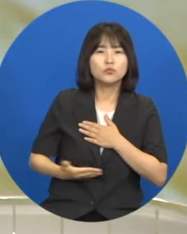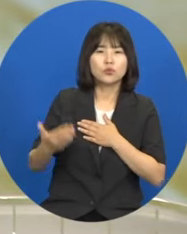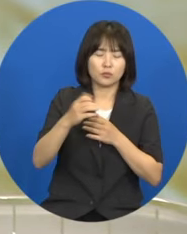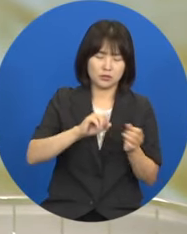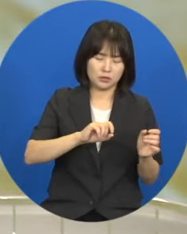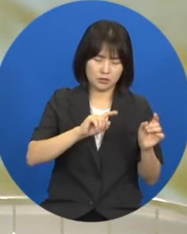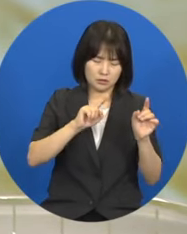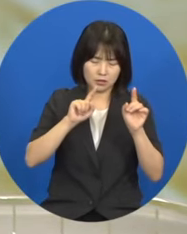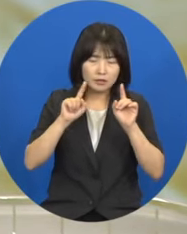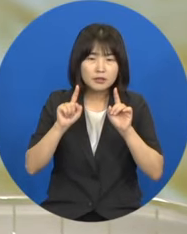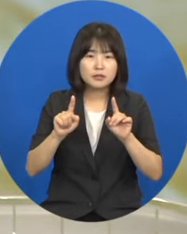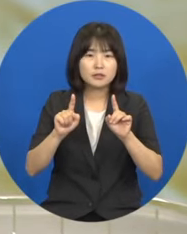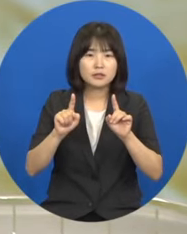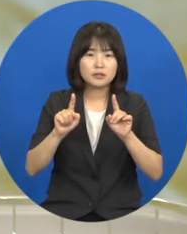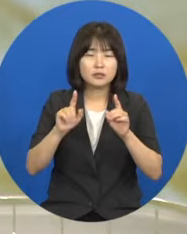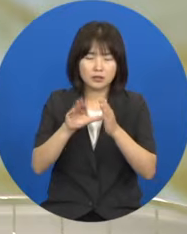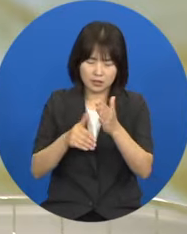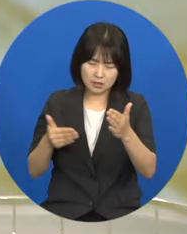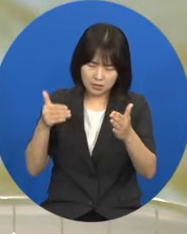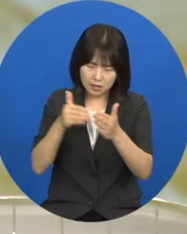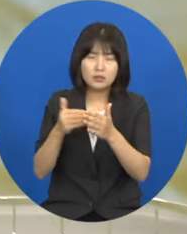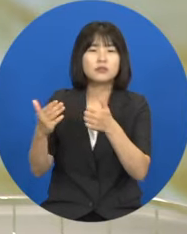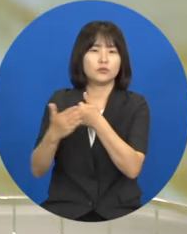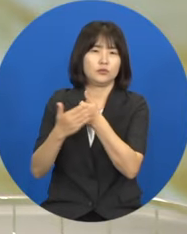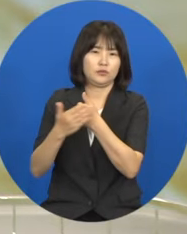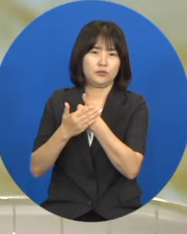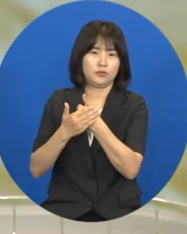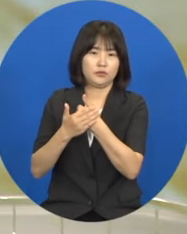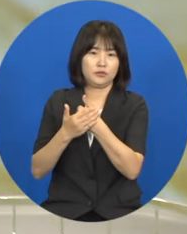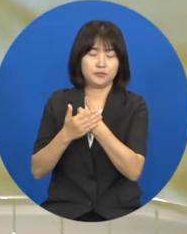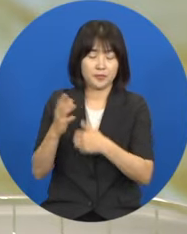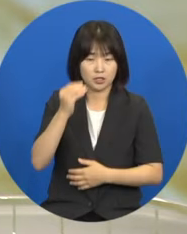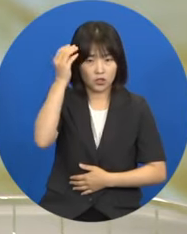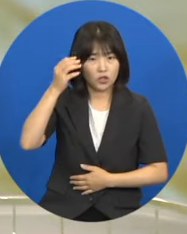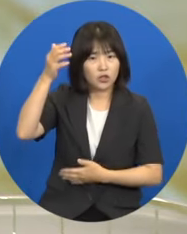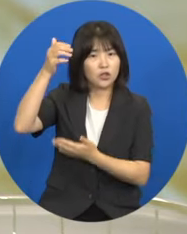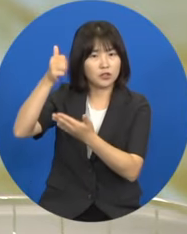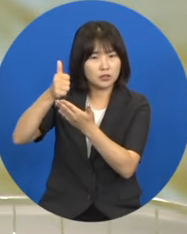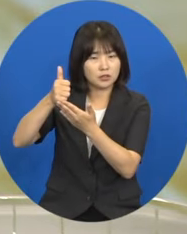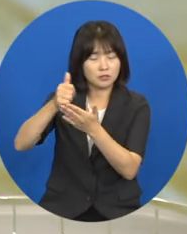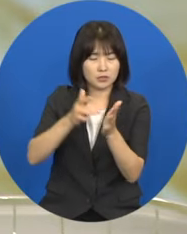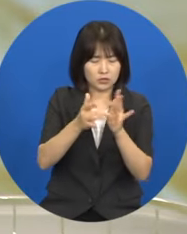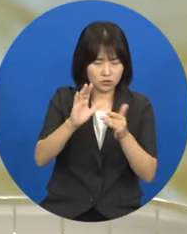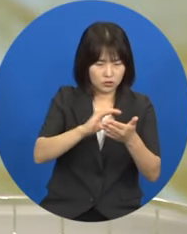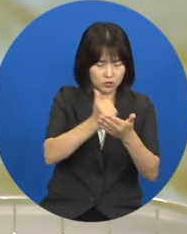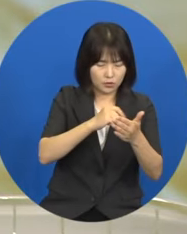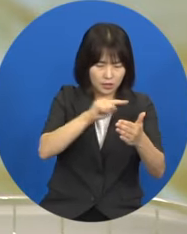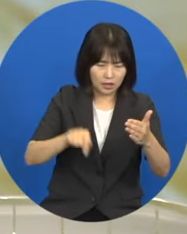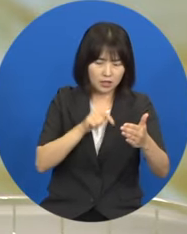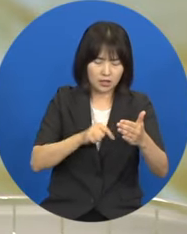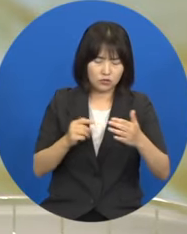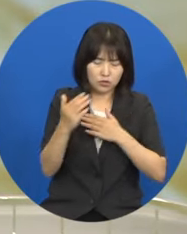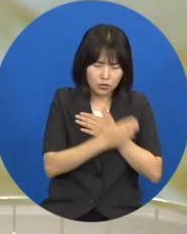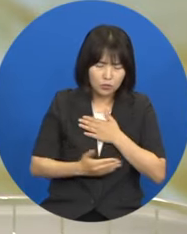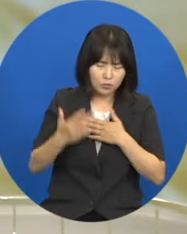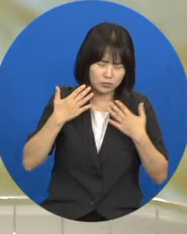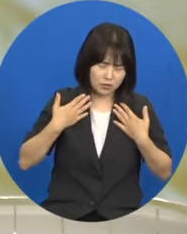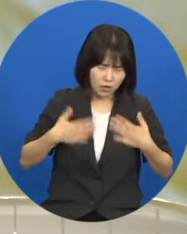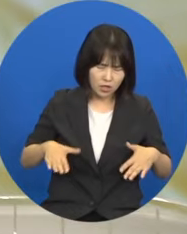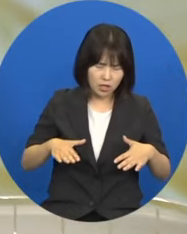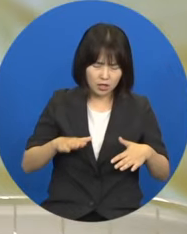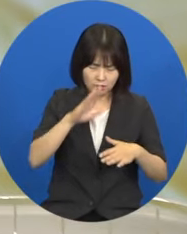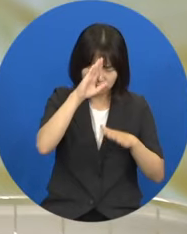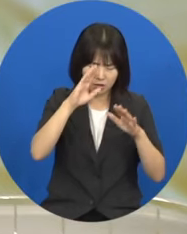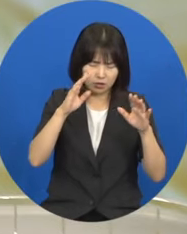살리시기까지 도우십니다. 그러므로 성령님께서는 예수 그리스도 안에 우리 몸의 연약함을